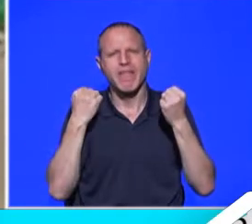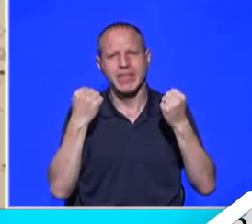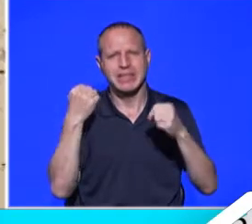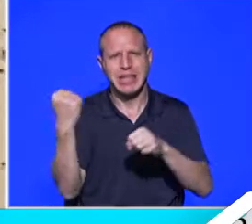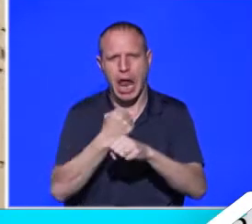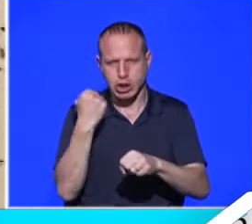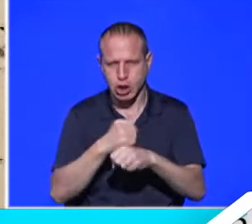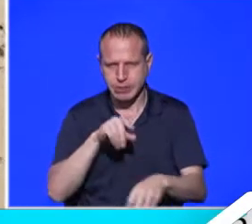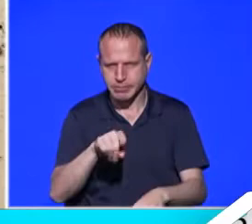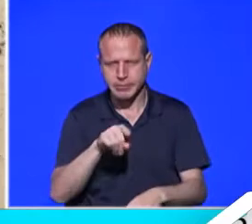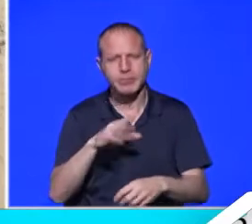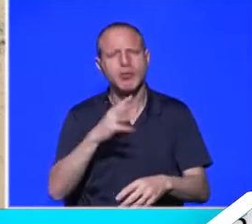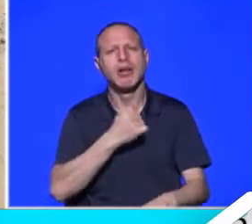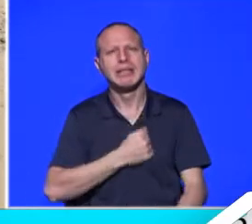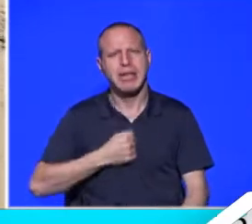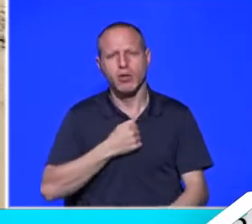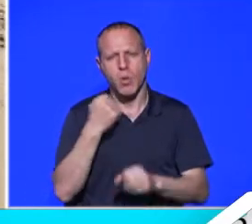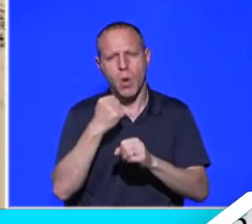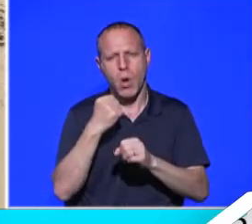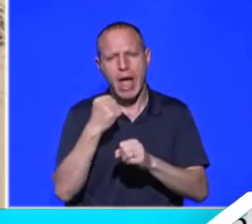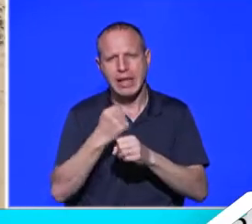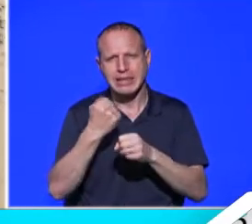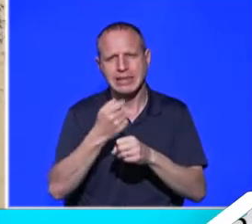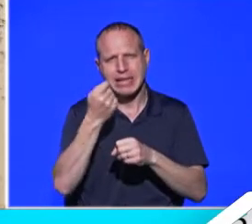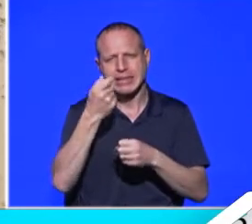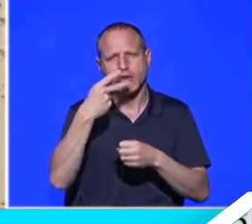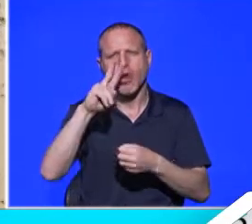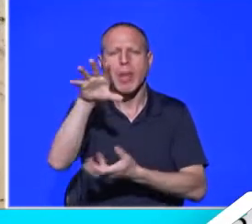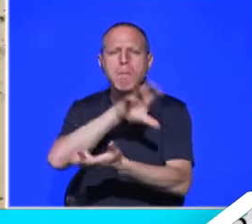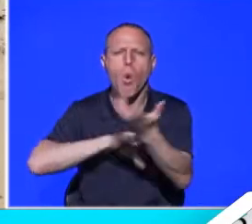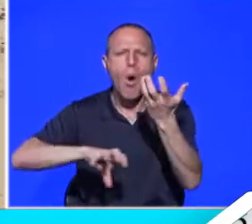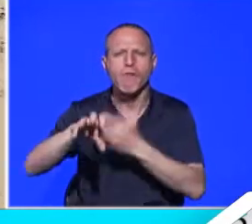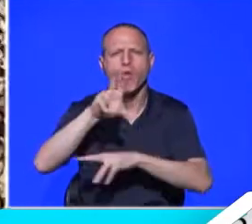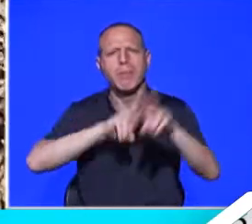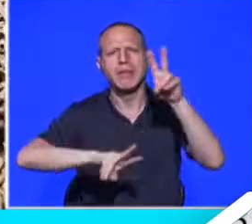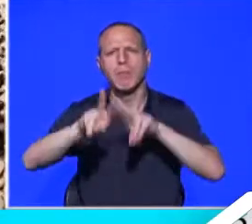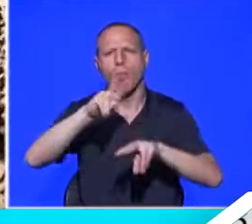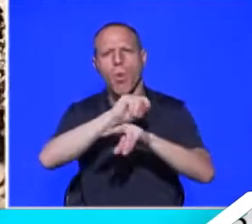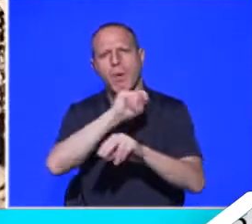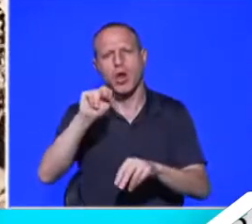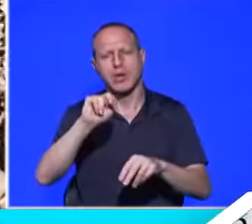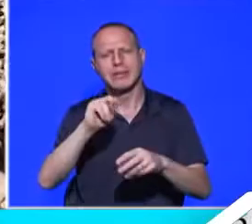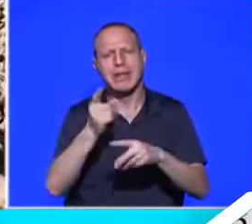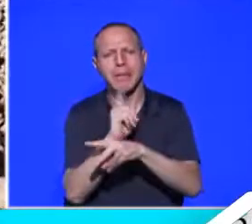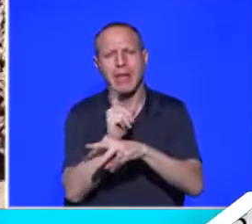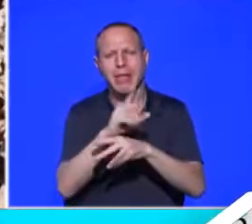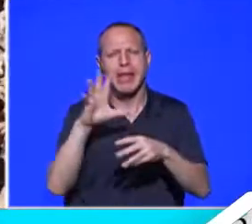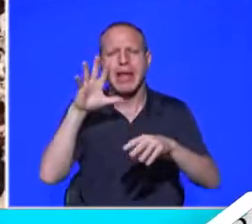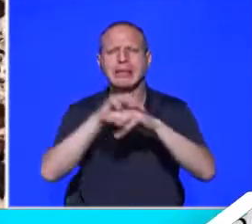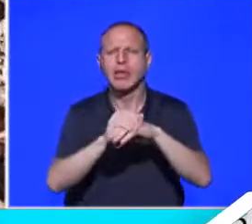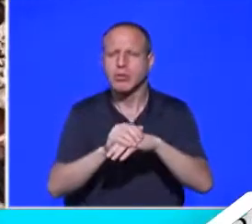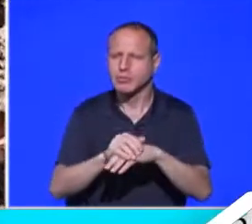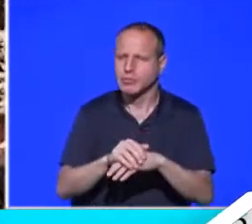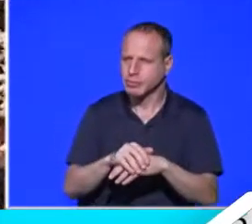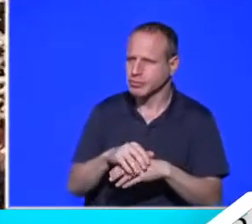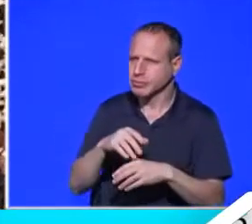לבצע זאת, מה שלצערנו יצר קצת יותר מורכבות בטיפול בנושא במיידי, בלזהות היכן המקור עצמו. הסופה